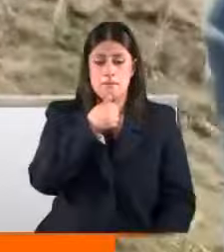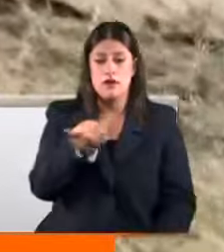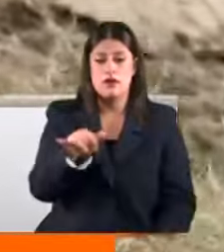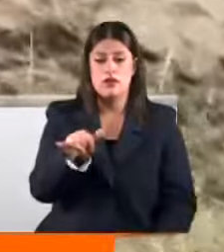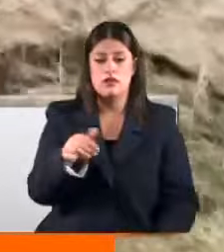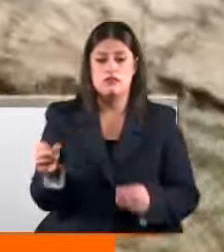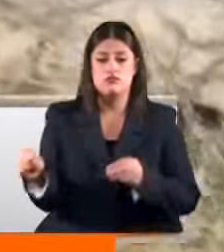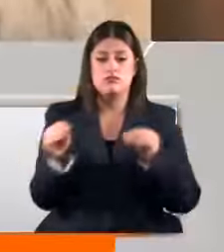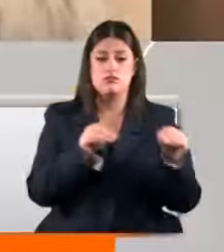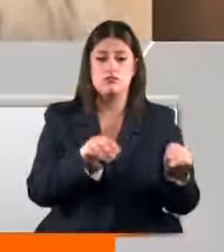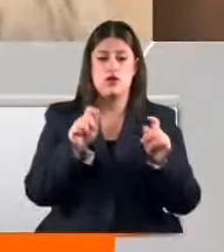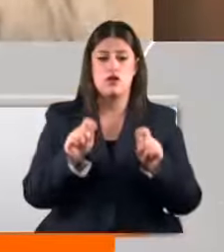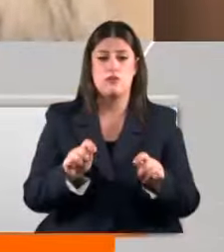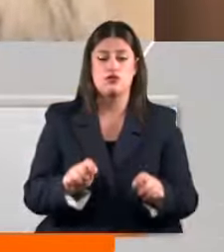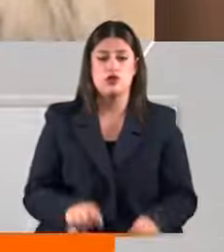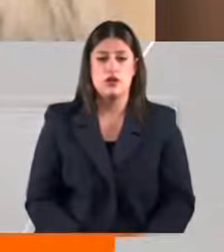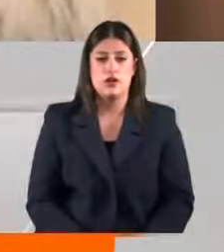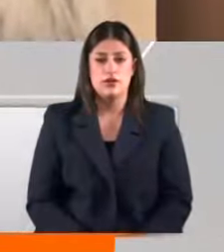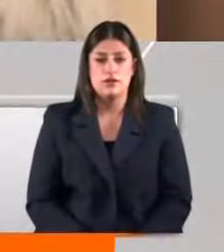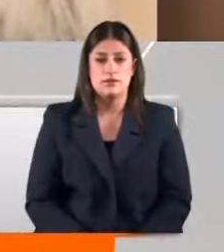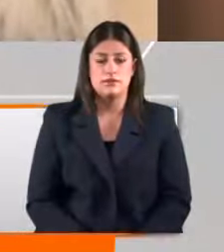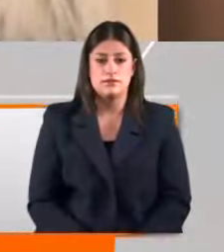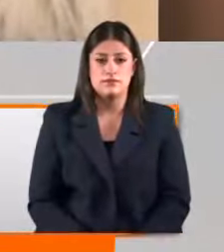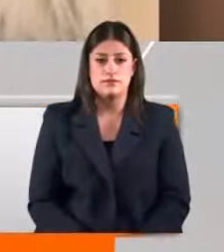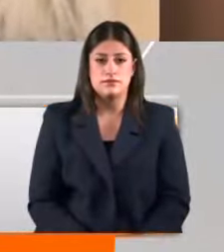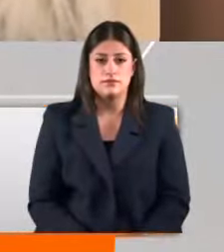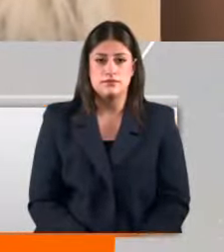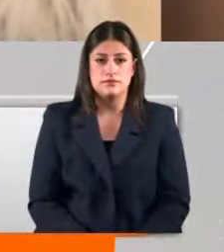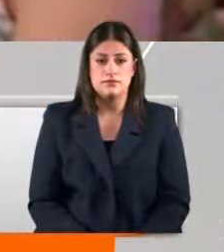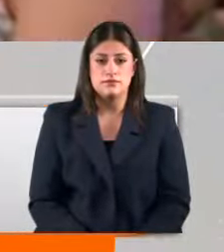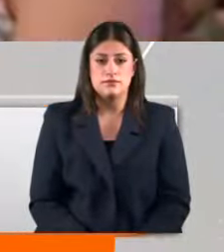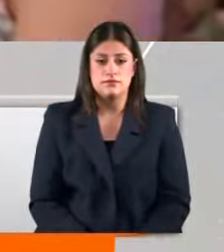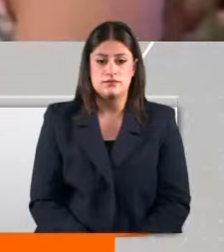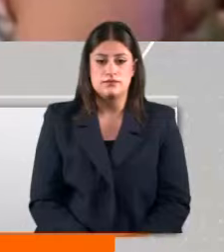yanına taşımaya hazırlanıyor. Nakil işlemini yapacağız. Annemi babamın yanına